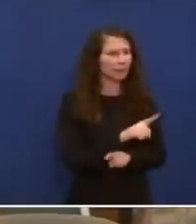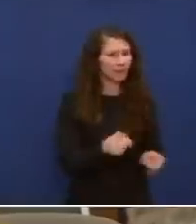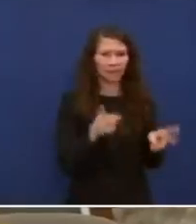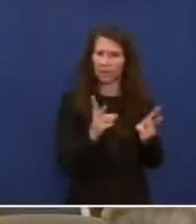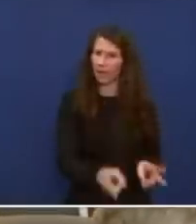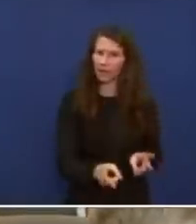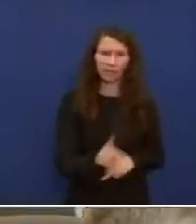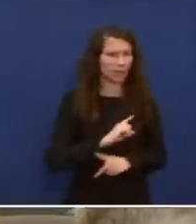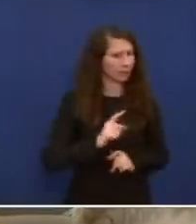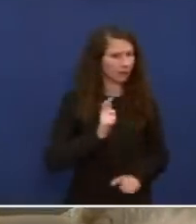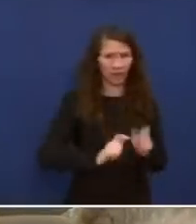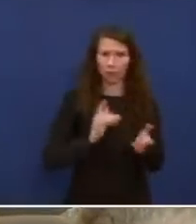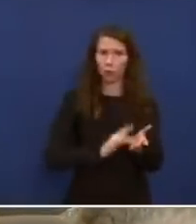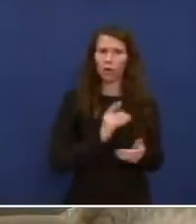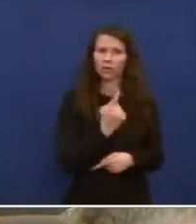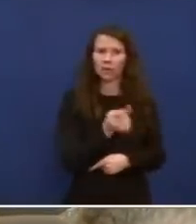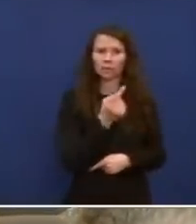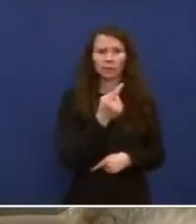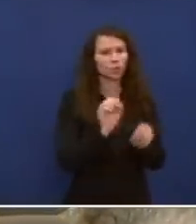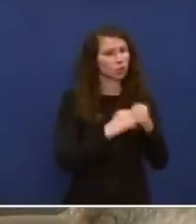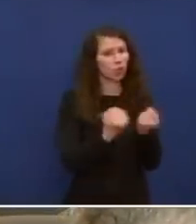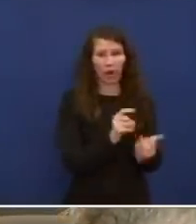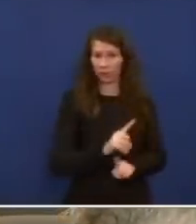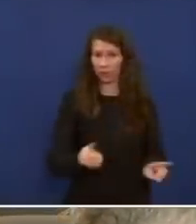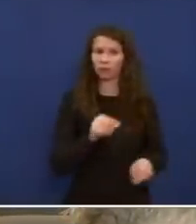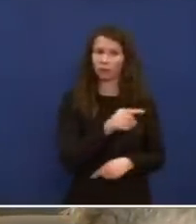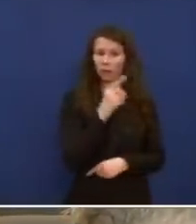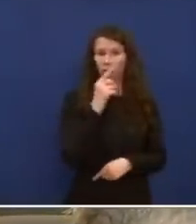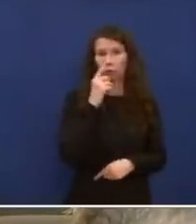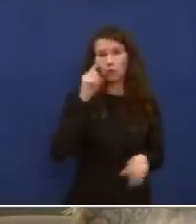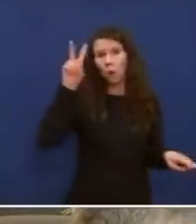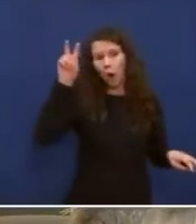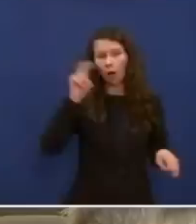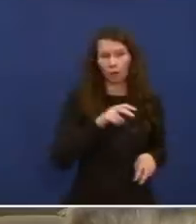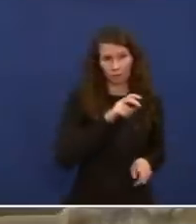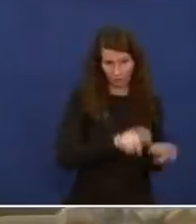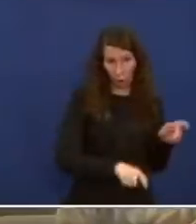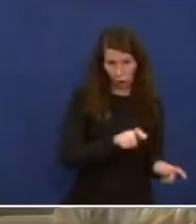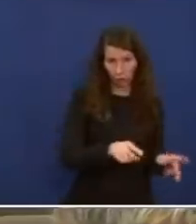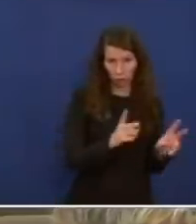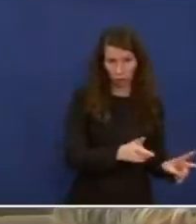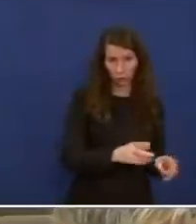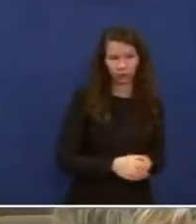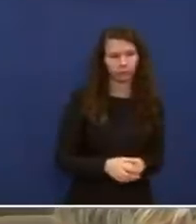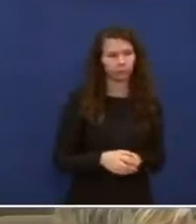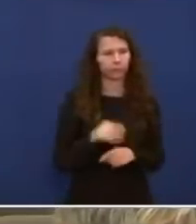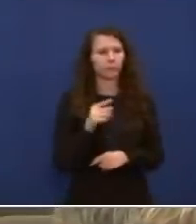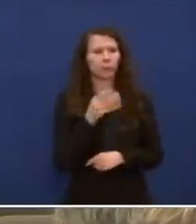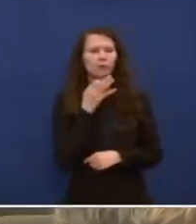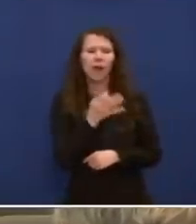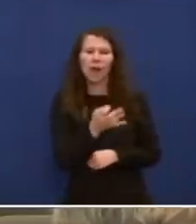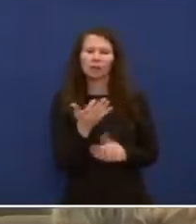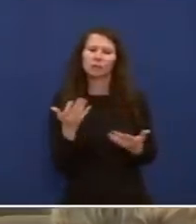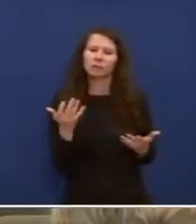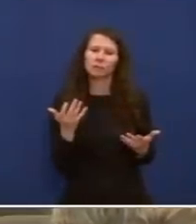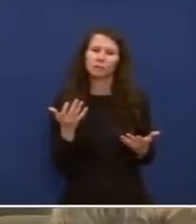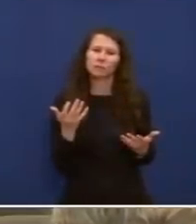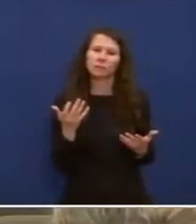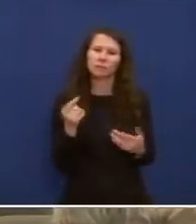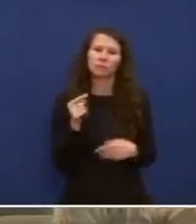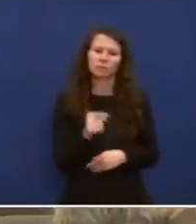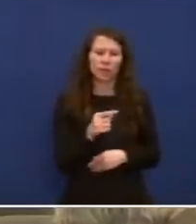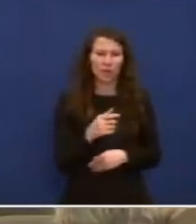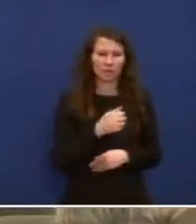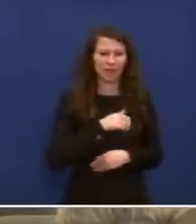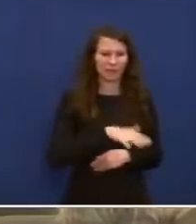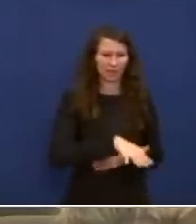kein Staat sind, sondern nur ein Volk sind. Und eine Frage an Herrn Seibert. Wieso fällt es Ihnen so schwer, das Töten der palästinensischen Kinder